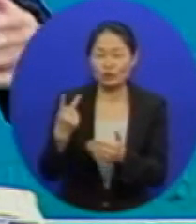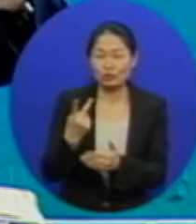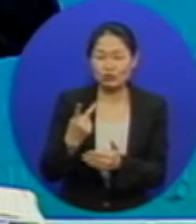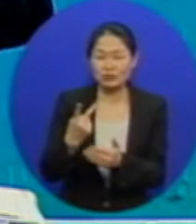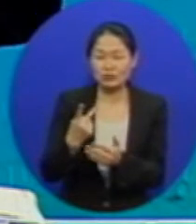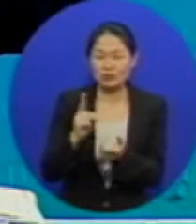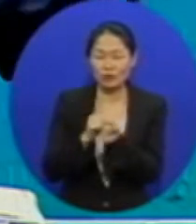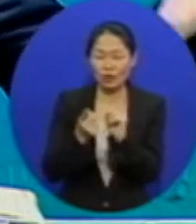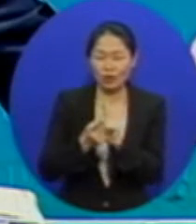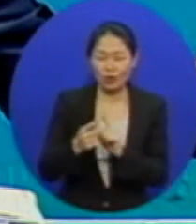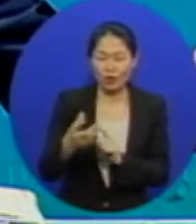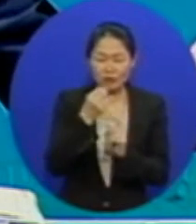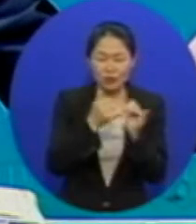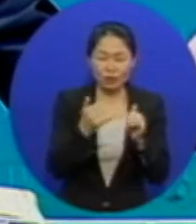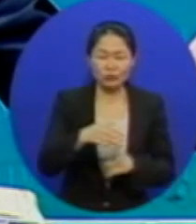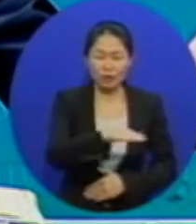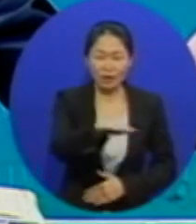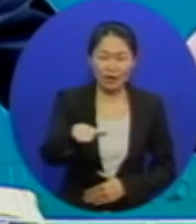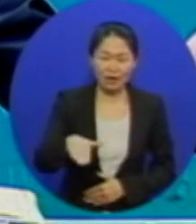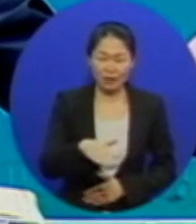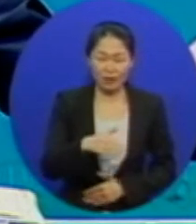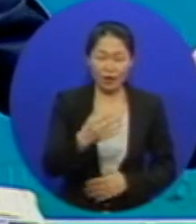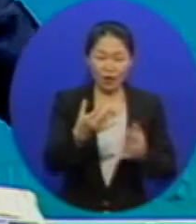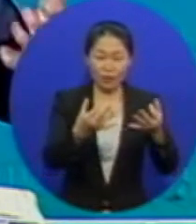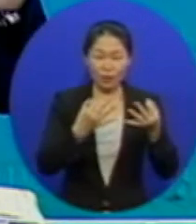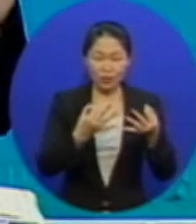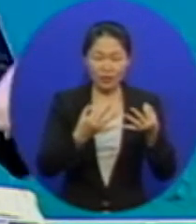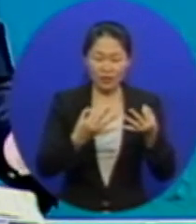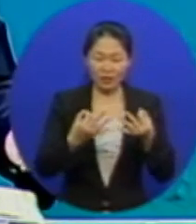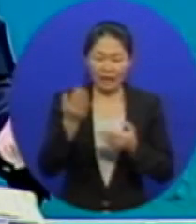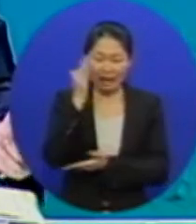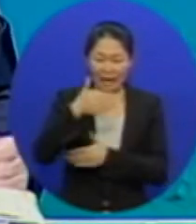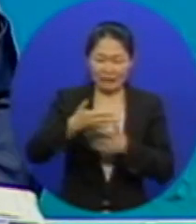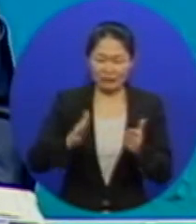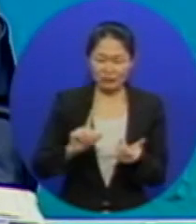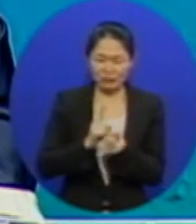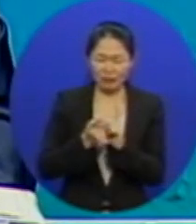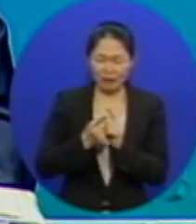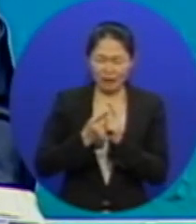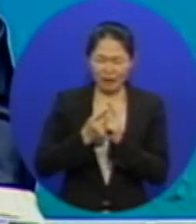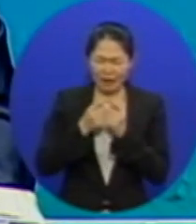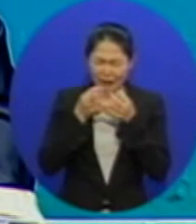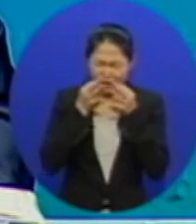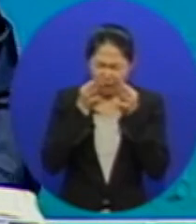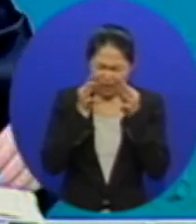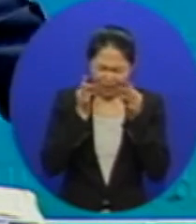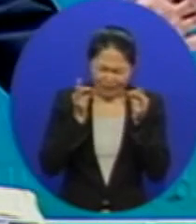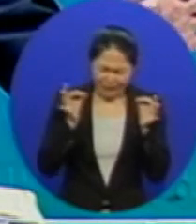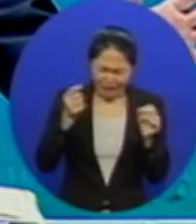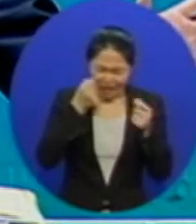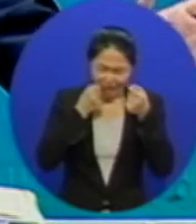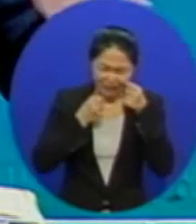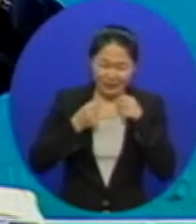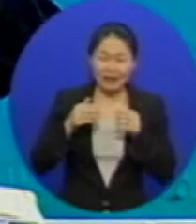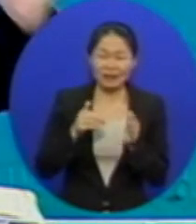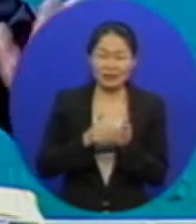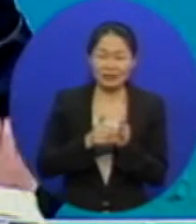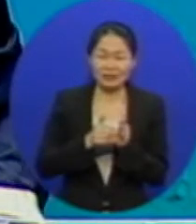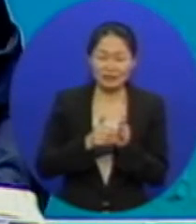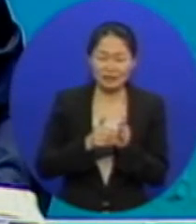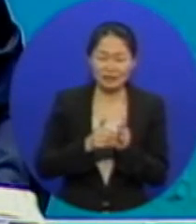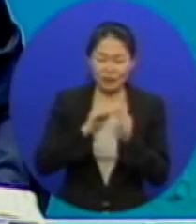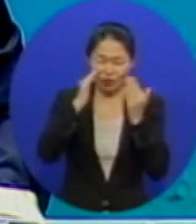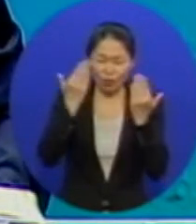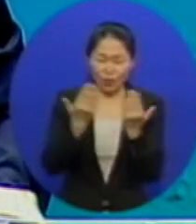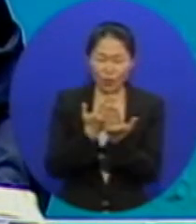성도들이 다 있는 앞에 강단 위해서 그냥 통곡을 하고 서로 물었어요 그리고는 온 예배당에 눈물